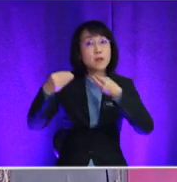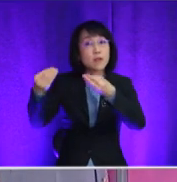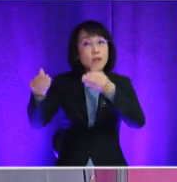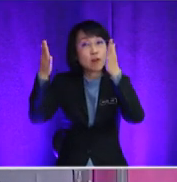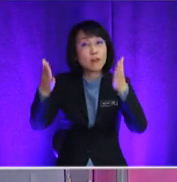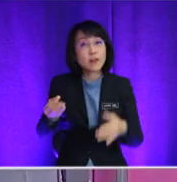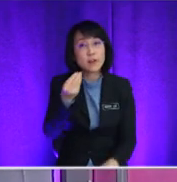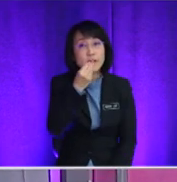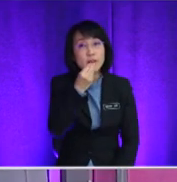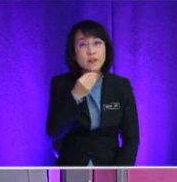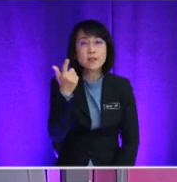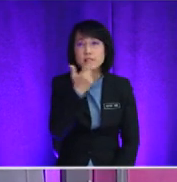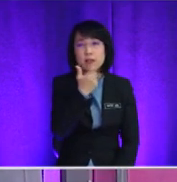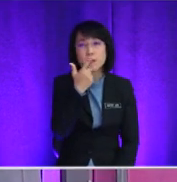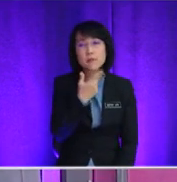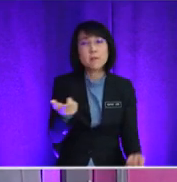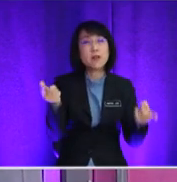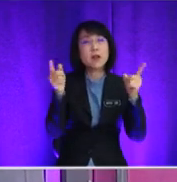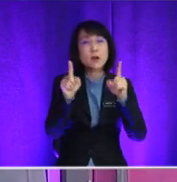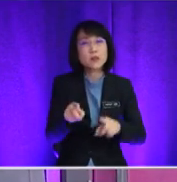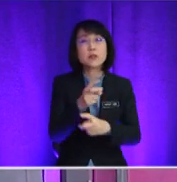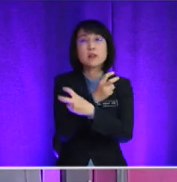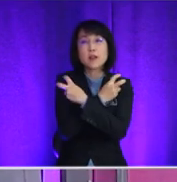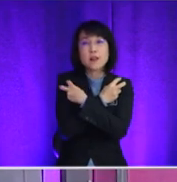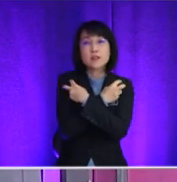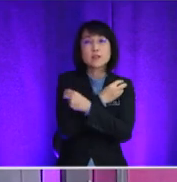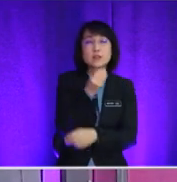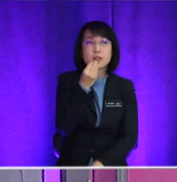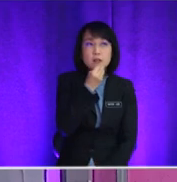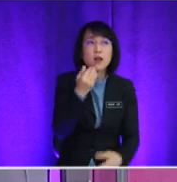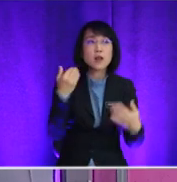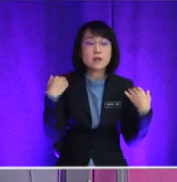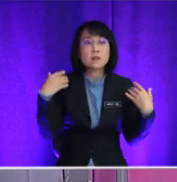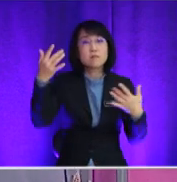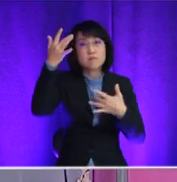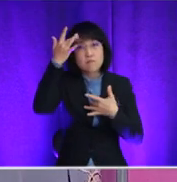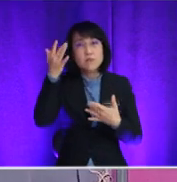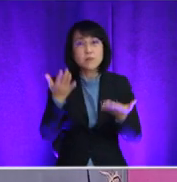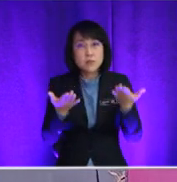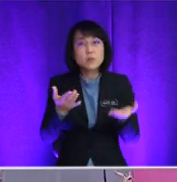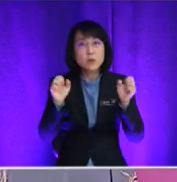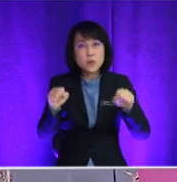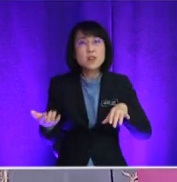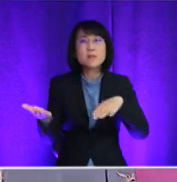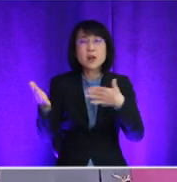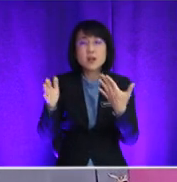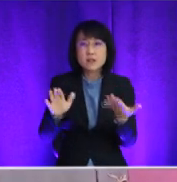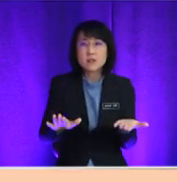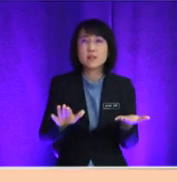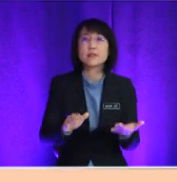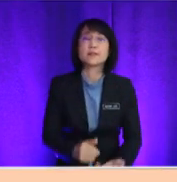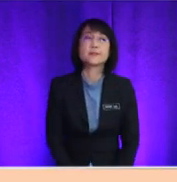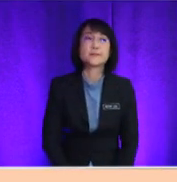berlakunya keracunan makanan yang belum menyebabkan penyakit dan juga belum menyempatkan kematian yang